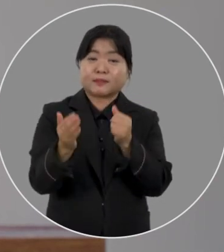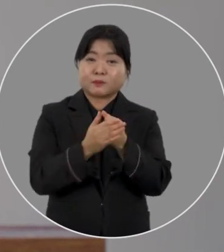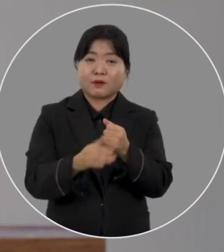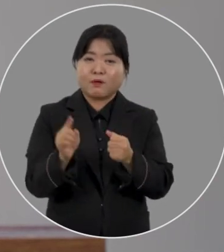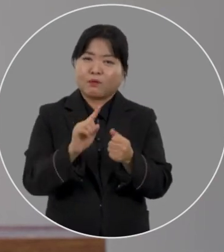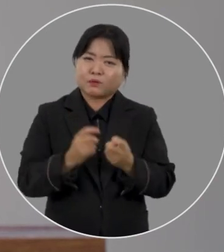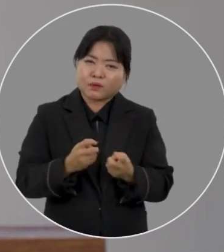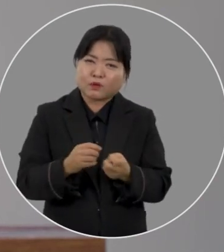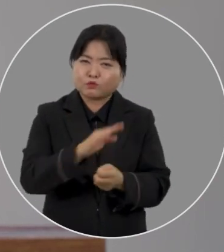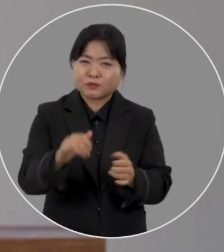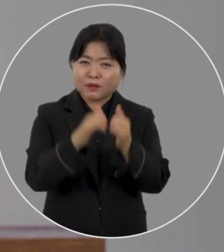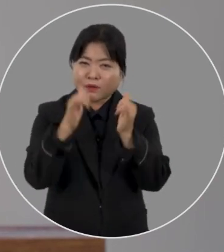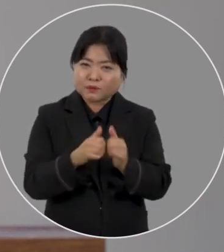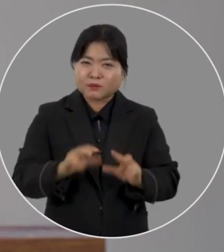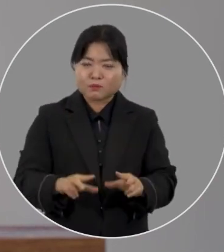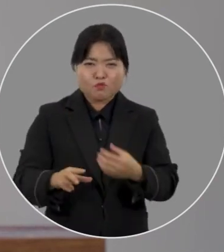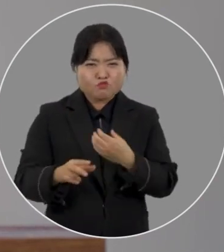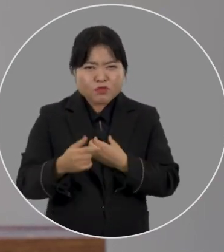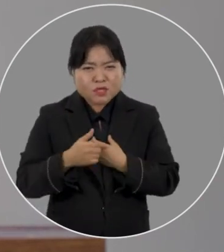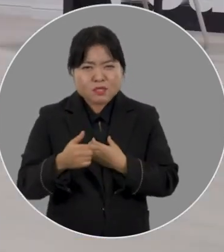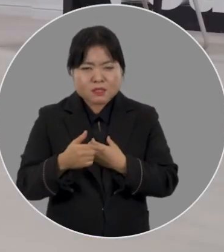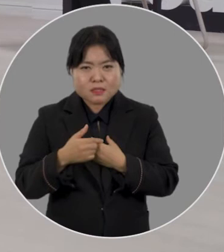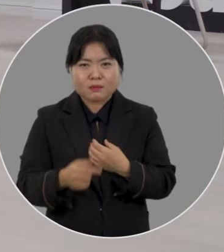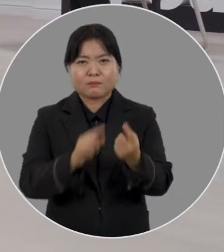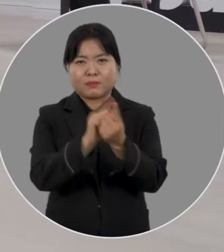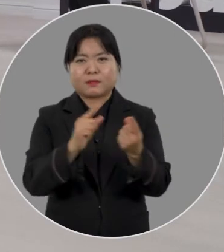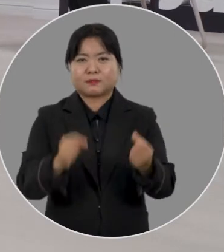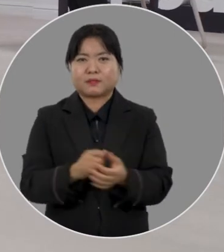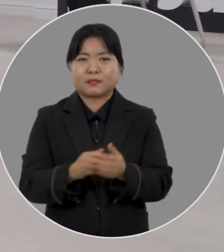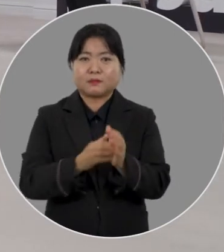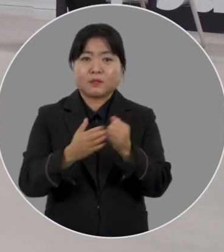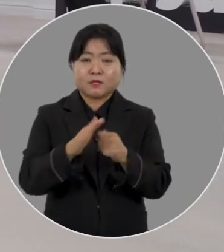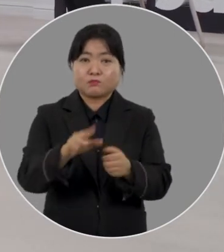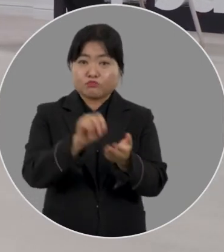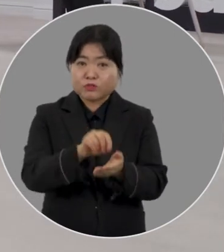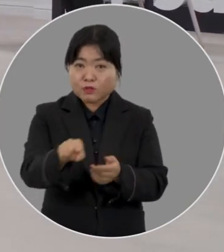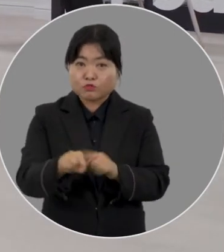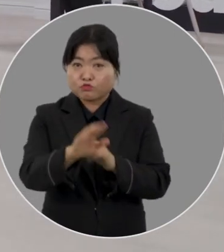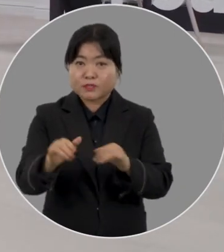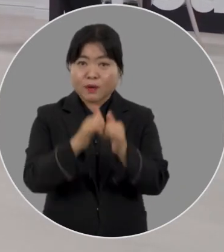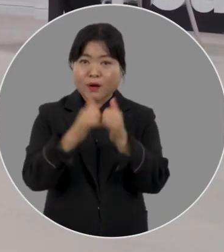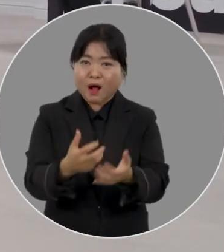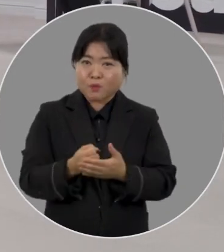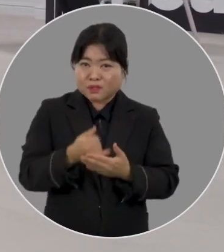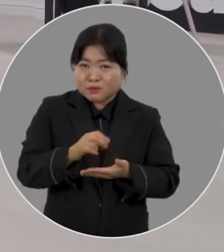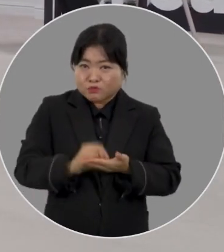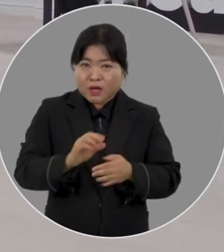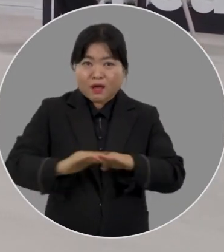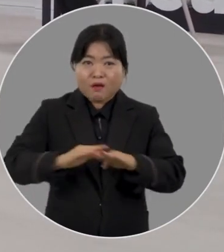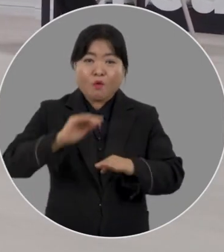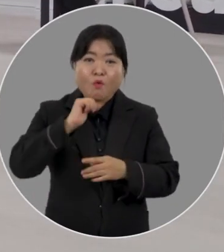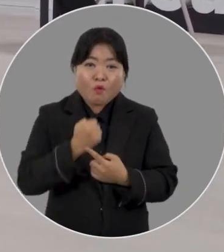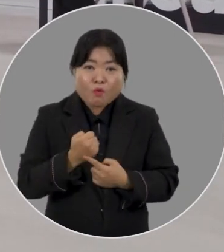보면 굉장히 우리 사회도 지금 위기 상황이 아닌가 싶습니다. 이 문제를 우리 사회가 안고 있는 문제를 해결하기가 너무 힘든 상황에서